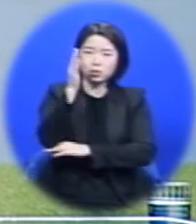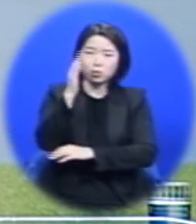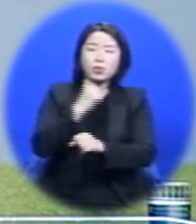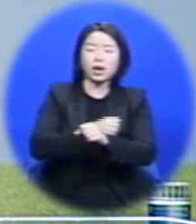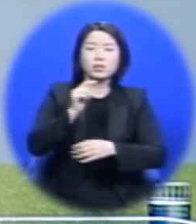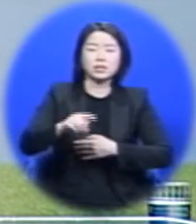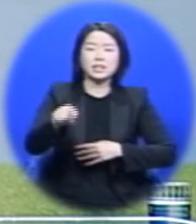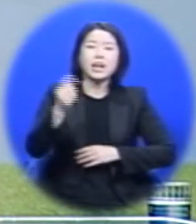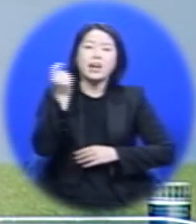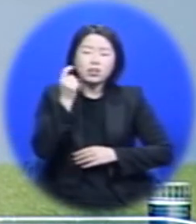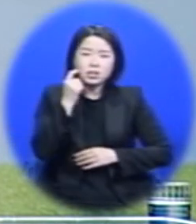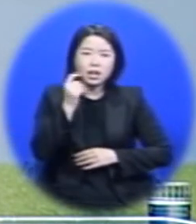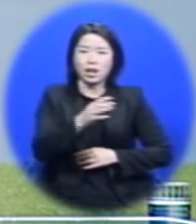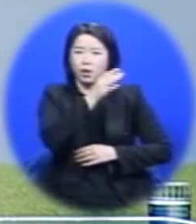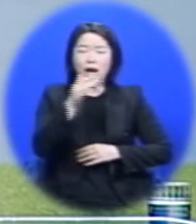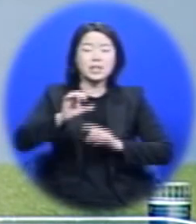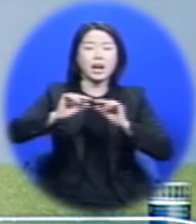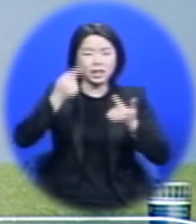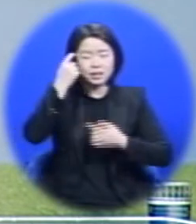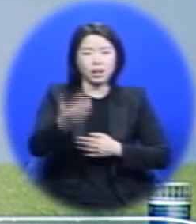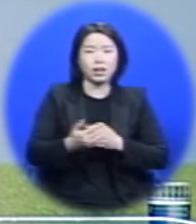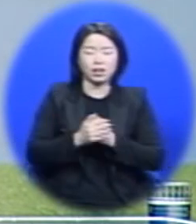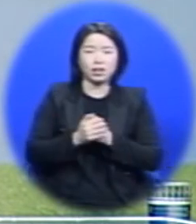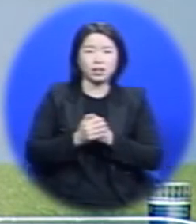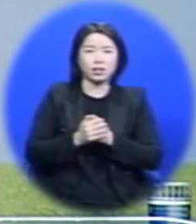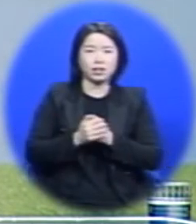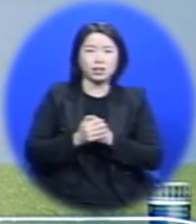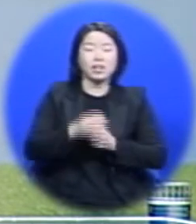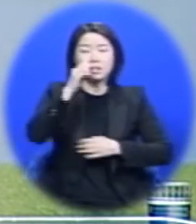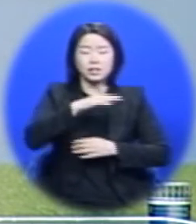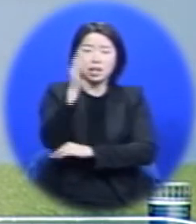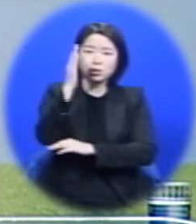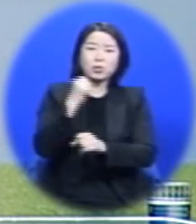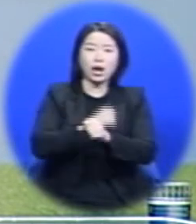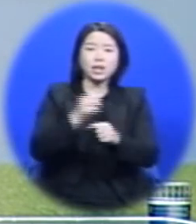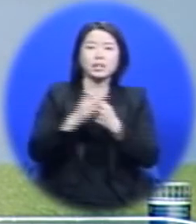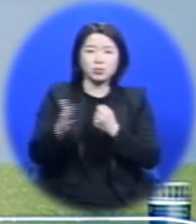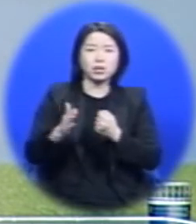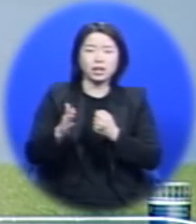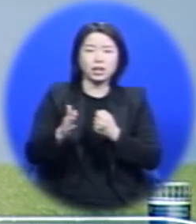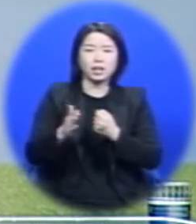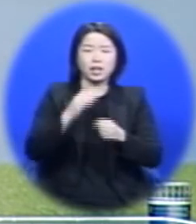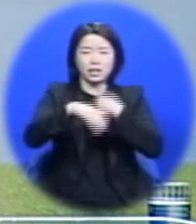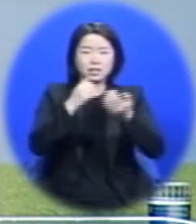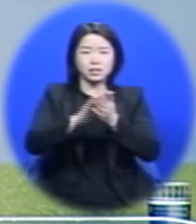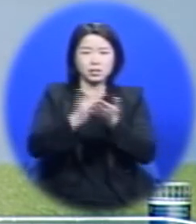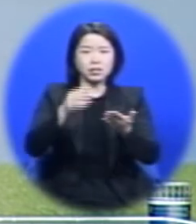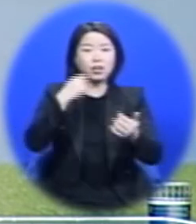이게 거짓이나 과장은 혹시 아닌가? 그저 설교하니까, 그냥 성경을